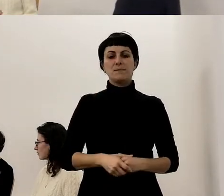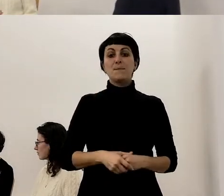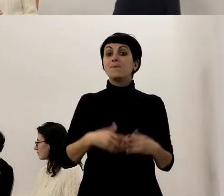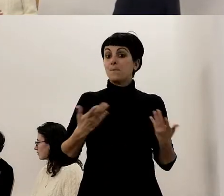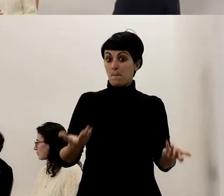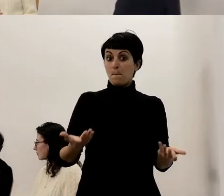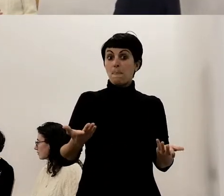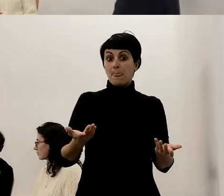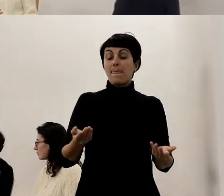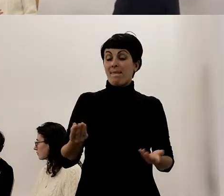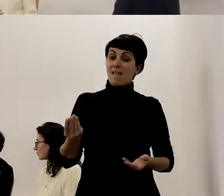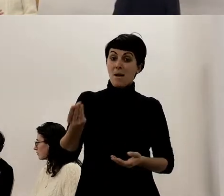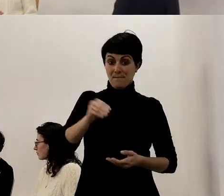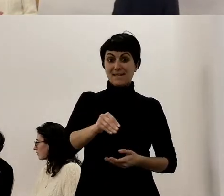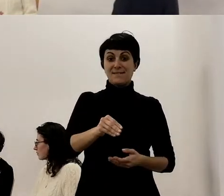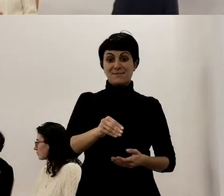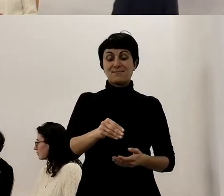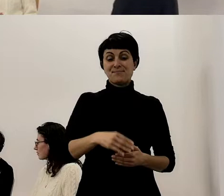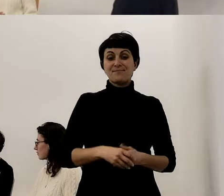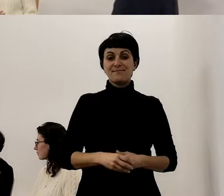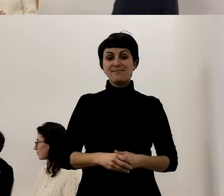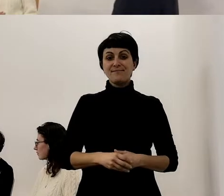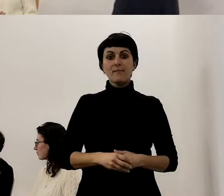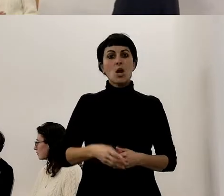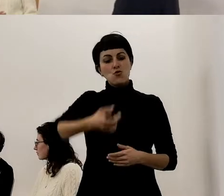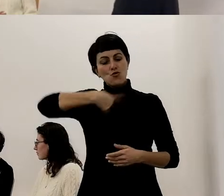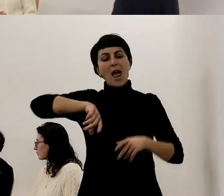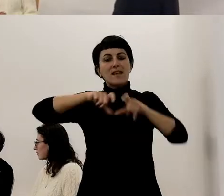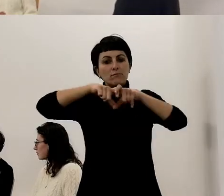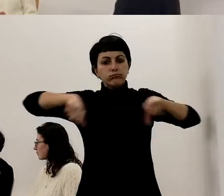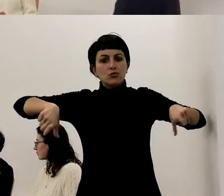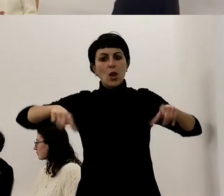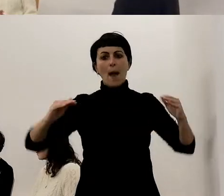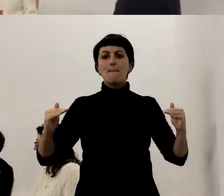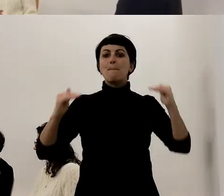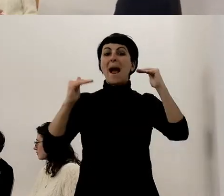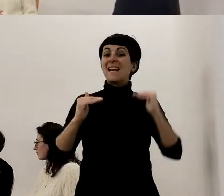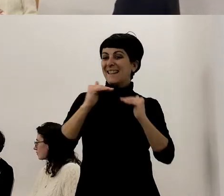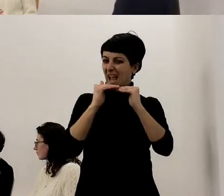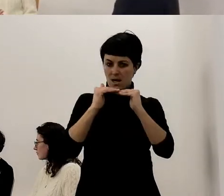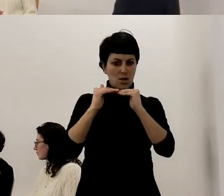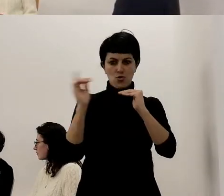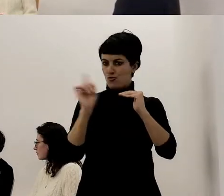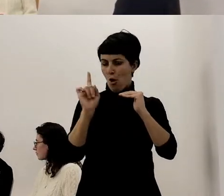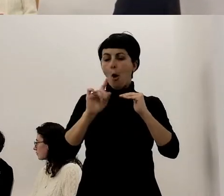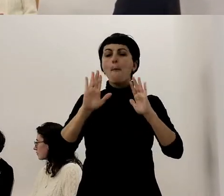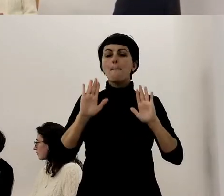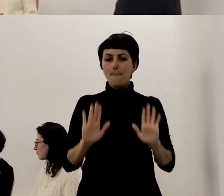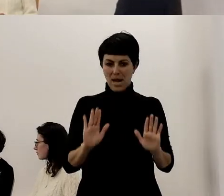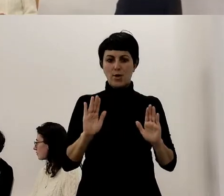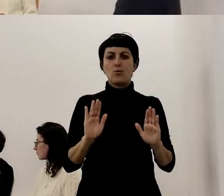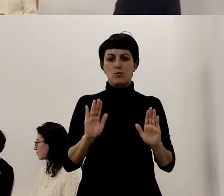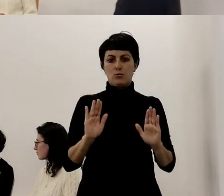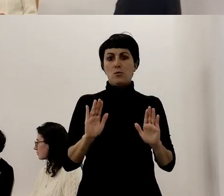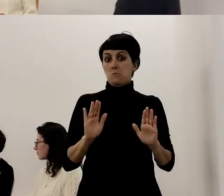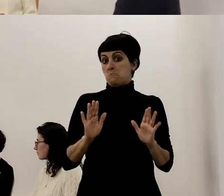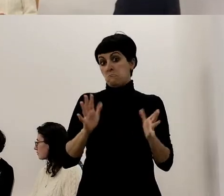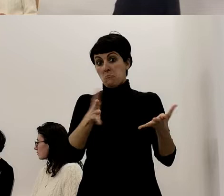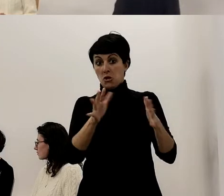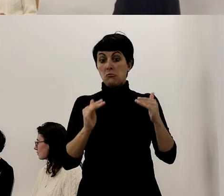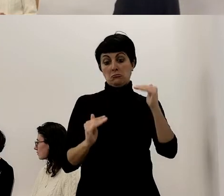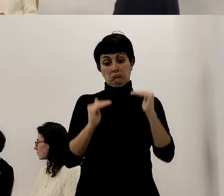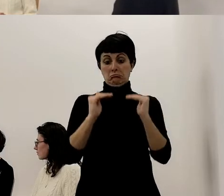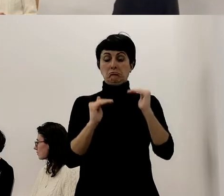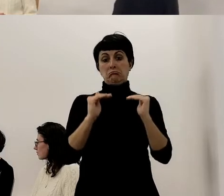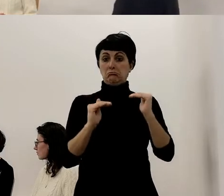Aleshores, a més, ajunta no és paritari, però gairebé també, és a dir, estem bastant